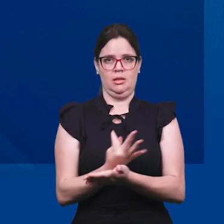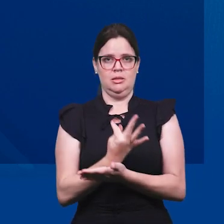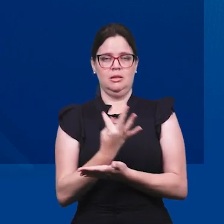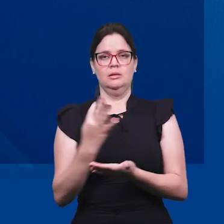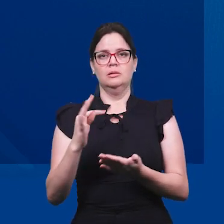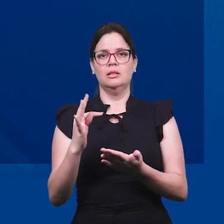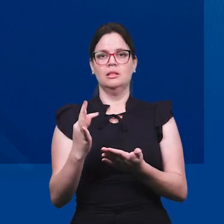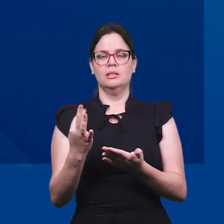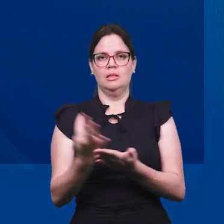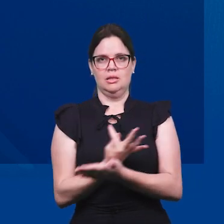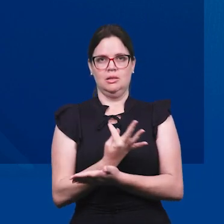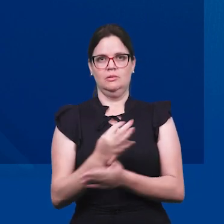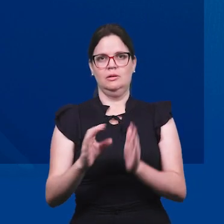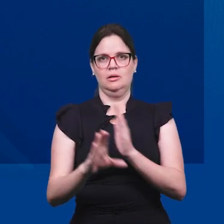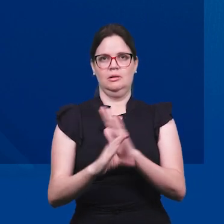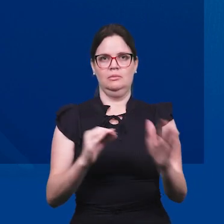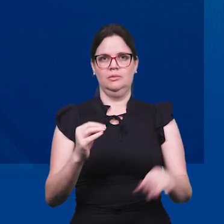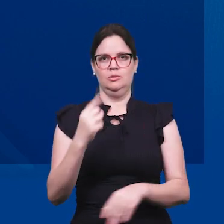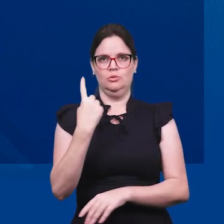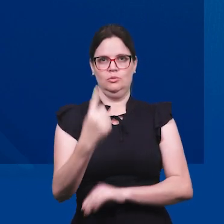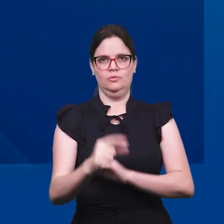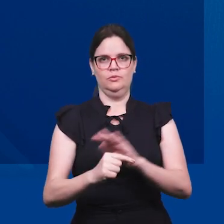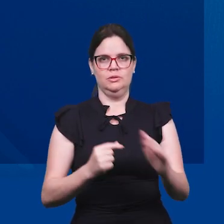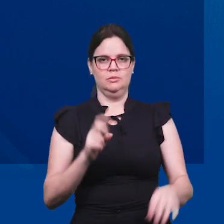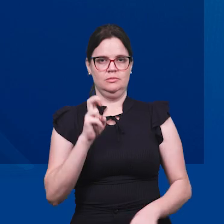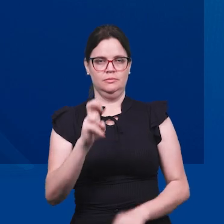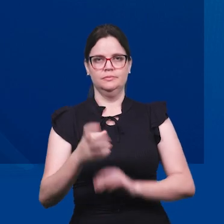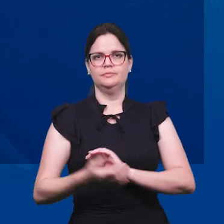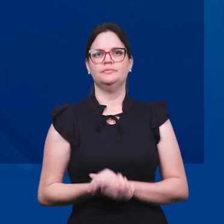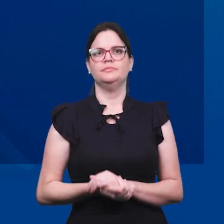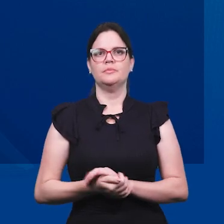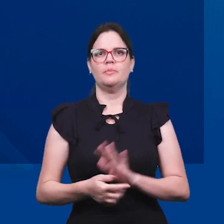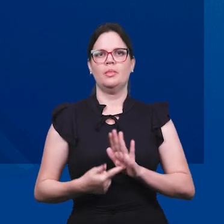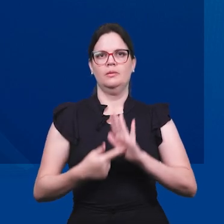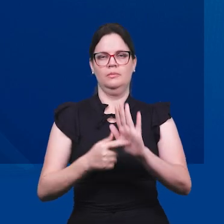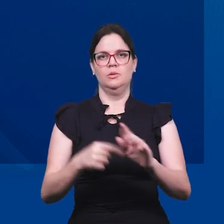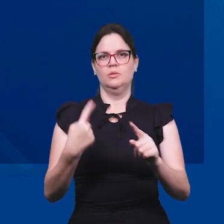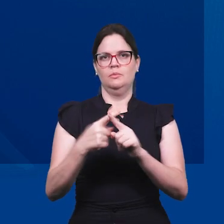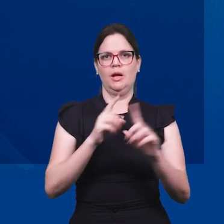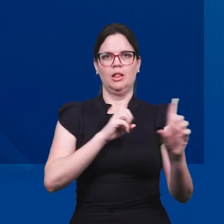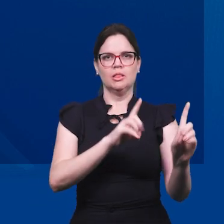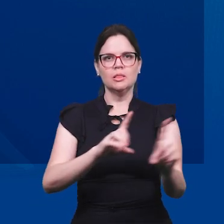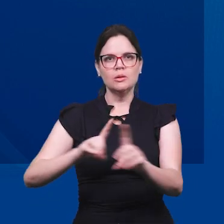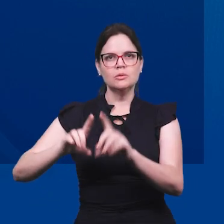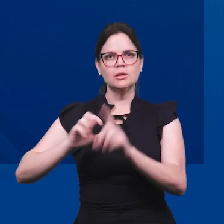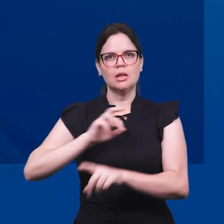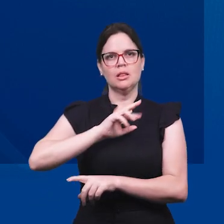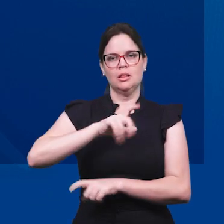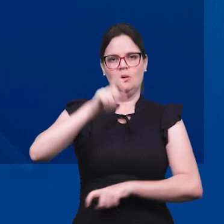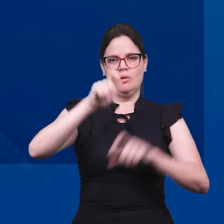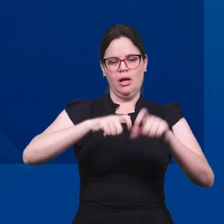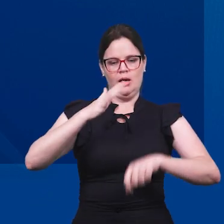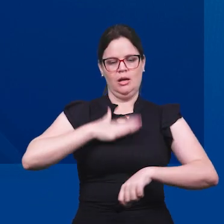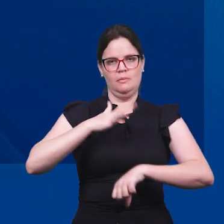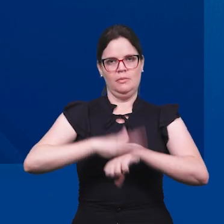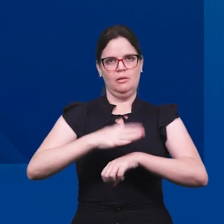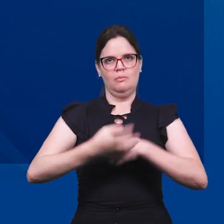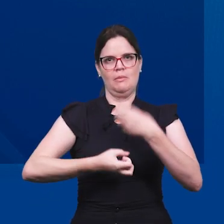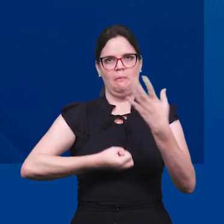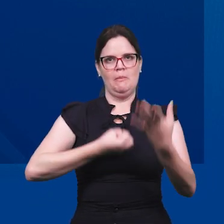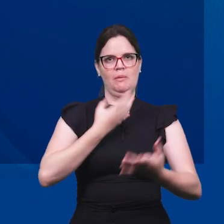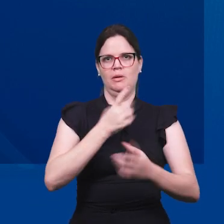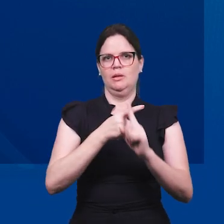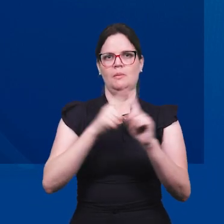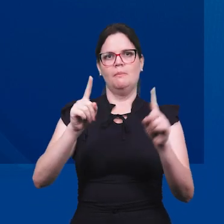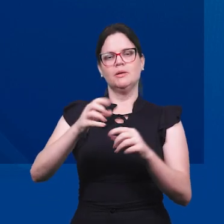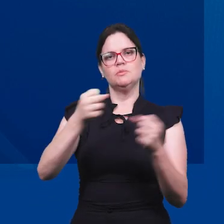Также 1 Фессалоникийцам 1:5. «Потому что наше благовествование у вас было не только в